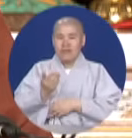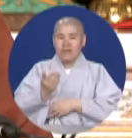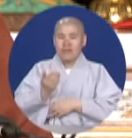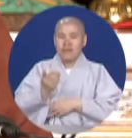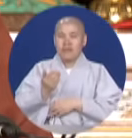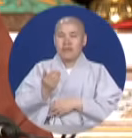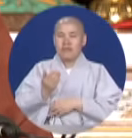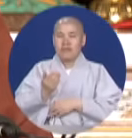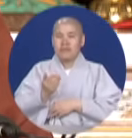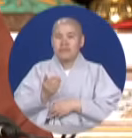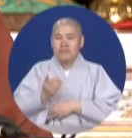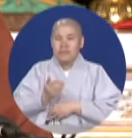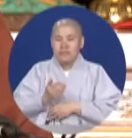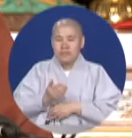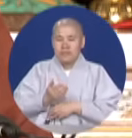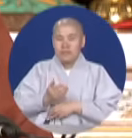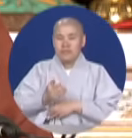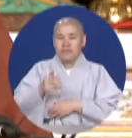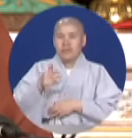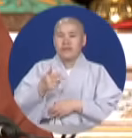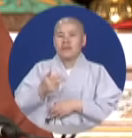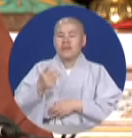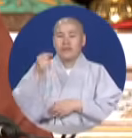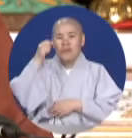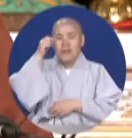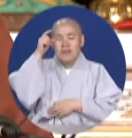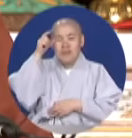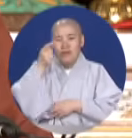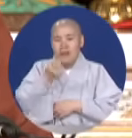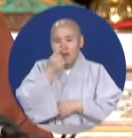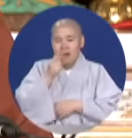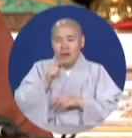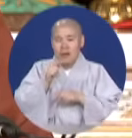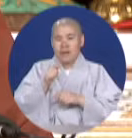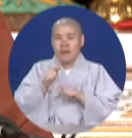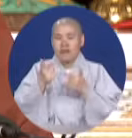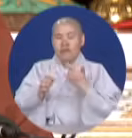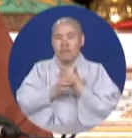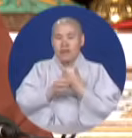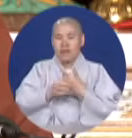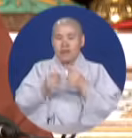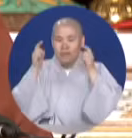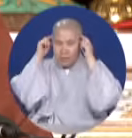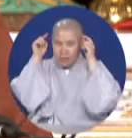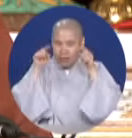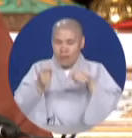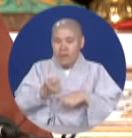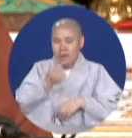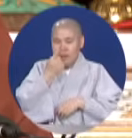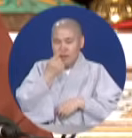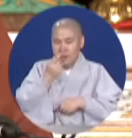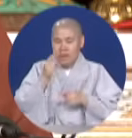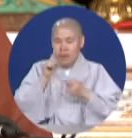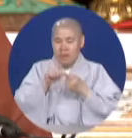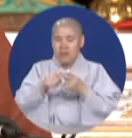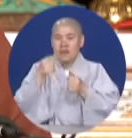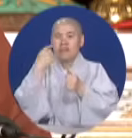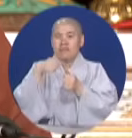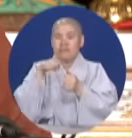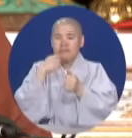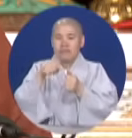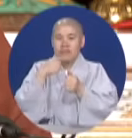이런 식이 말하자면은 지학이냐 우학이냐 이게 아주 이제 그런 가르침을